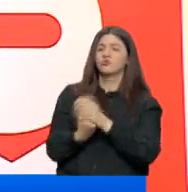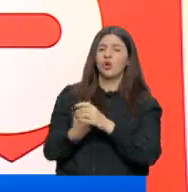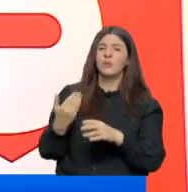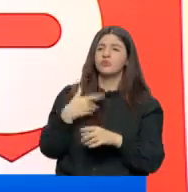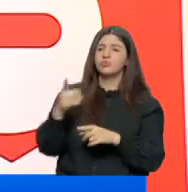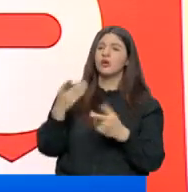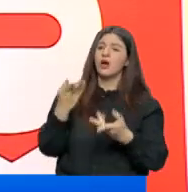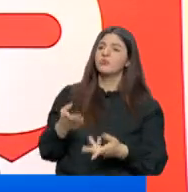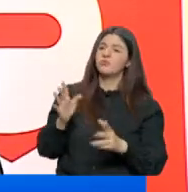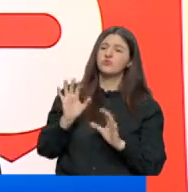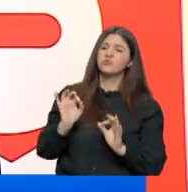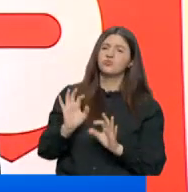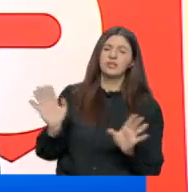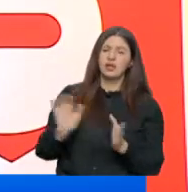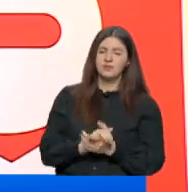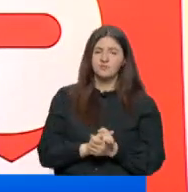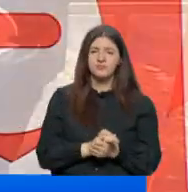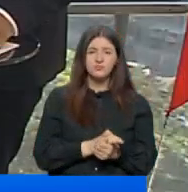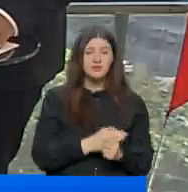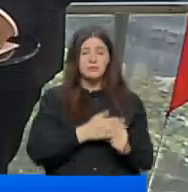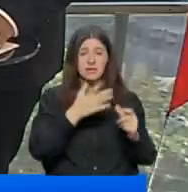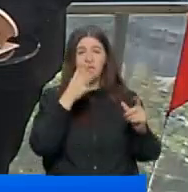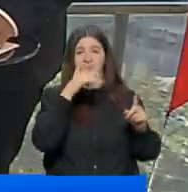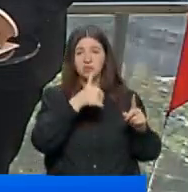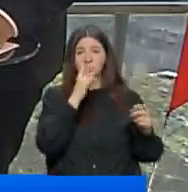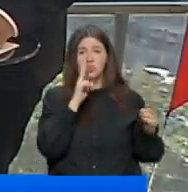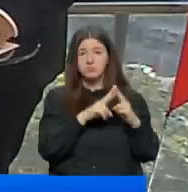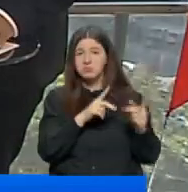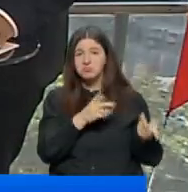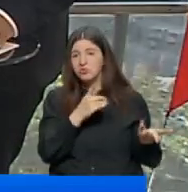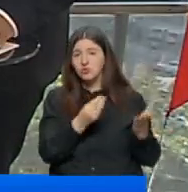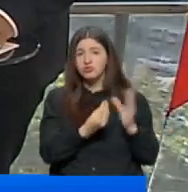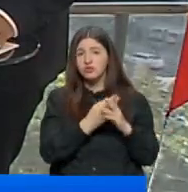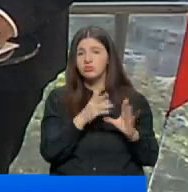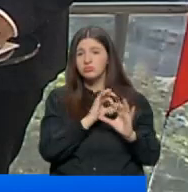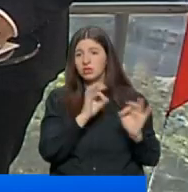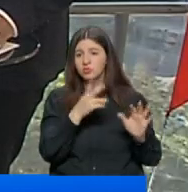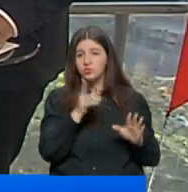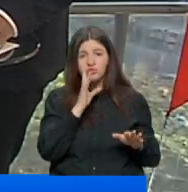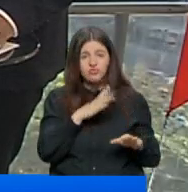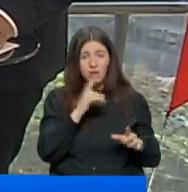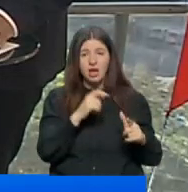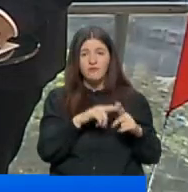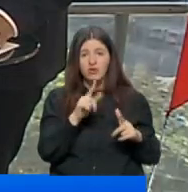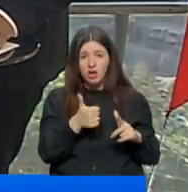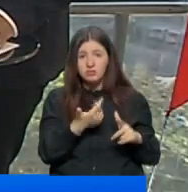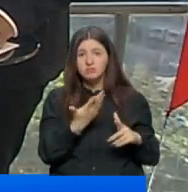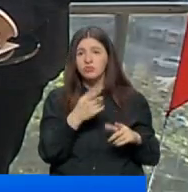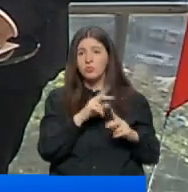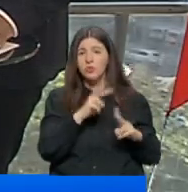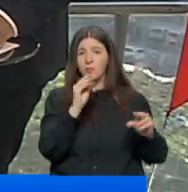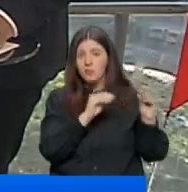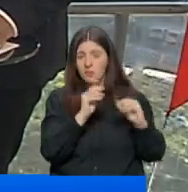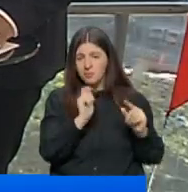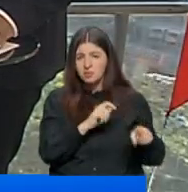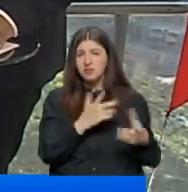ve bizim bunları kabul etmemiz mümkün değil. Peki Biden'la görüşmesi, oradan çıkan bir somut sonuç var mı? F-16'lar, onun